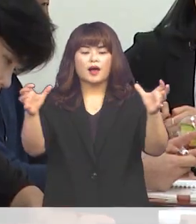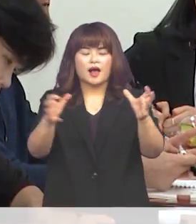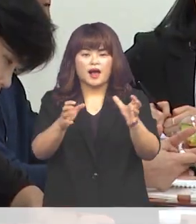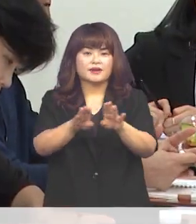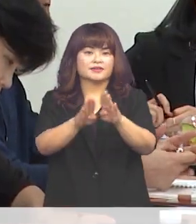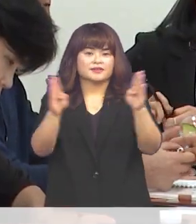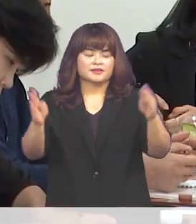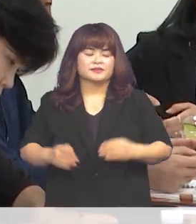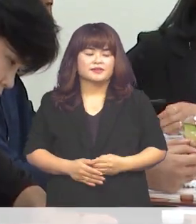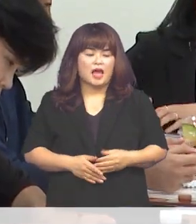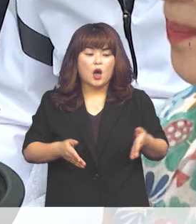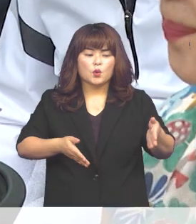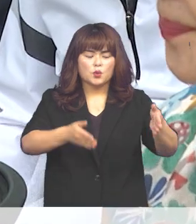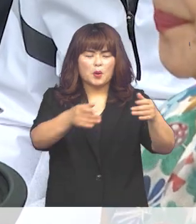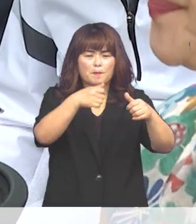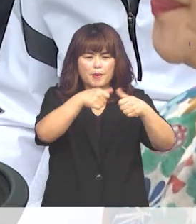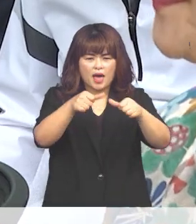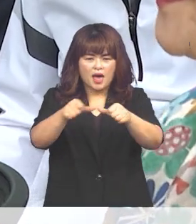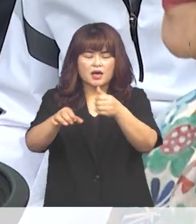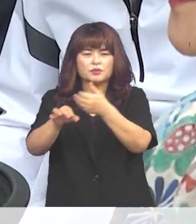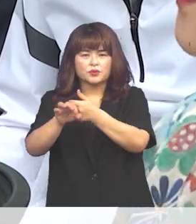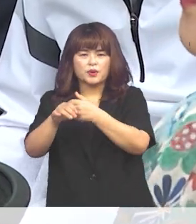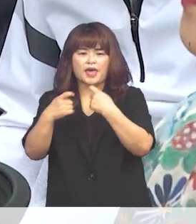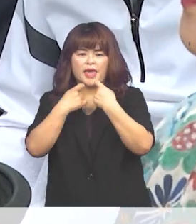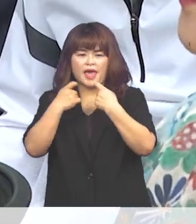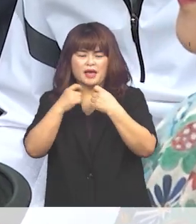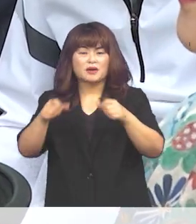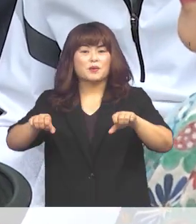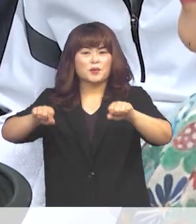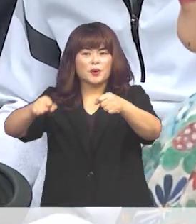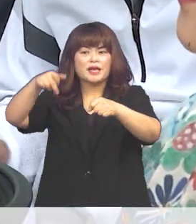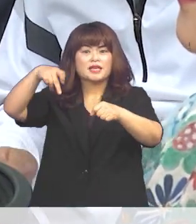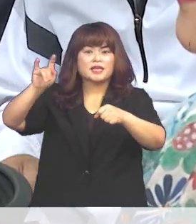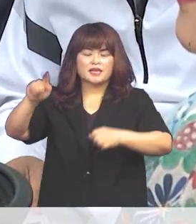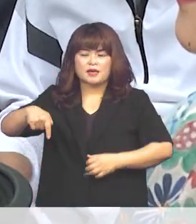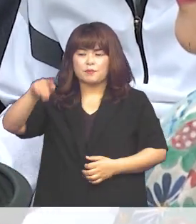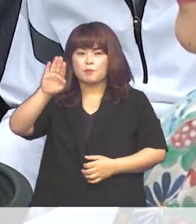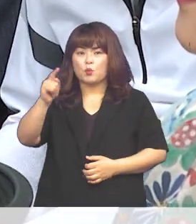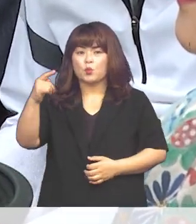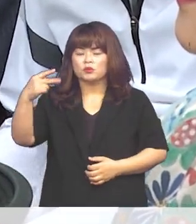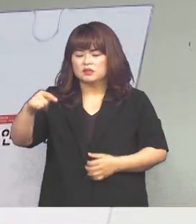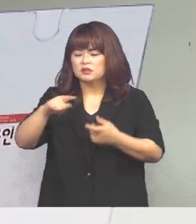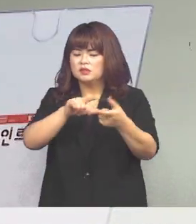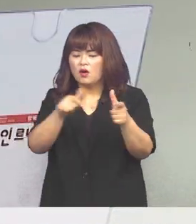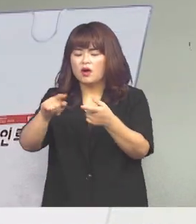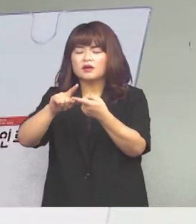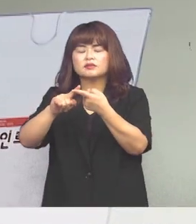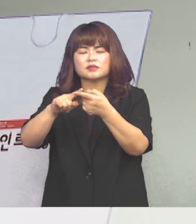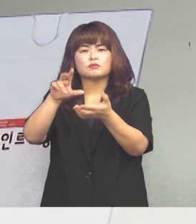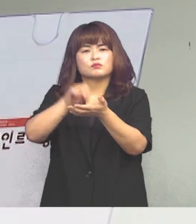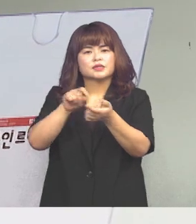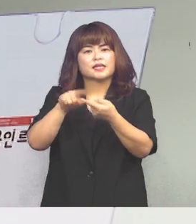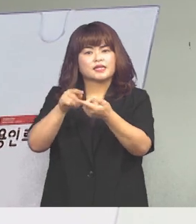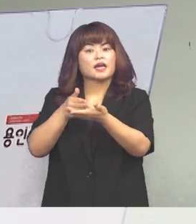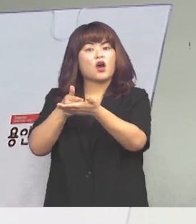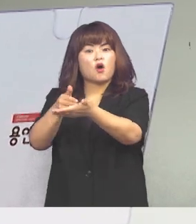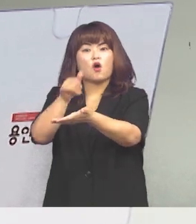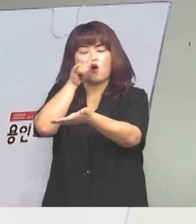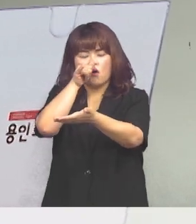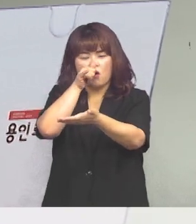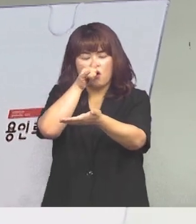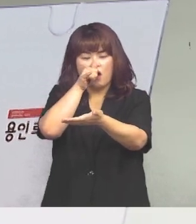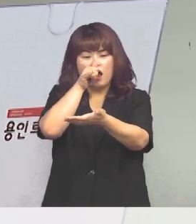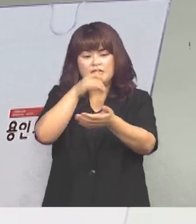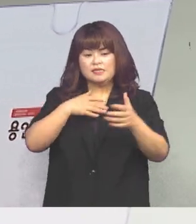주민들은 파손된 노후도로 개선, 개인형 이동장치 이용 문화 개선 등을 제안했습니다. 이 시장은 시민 안전을